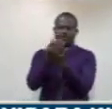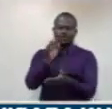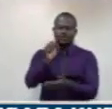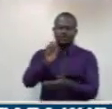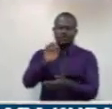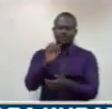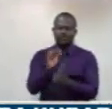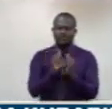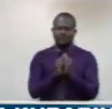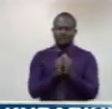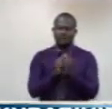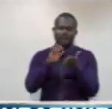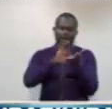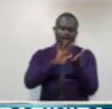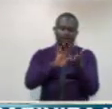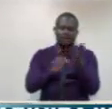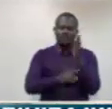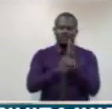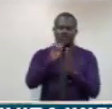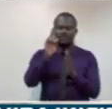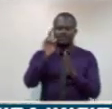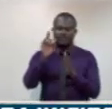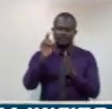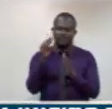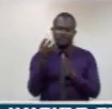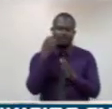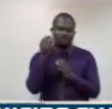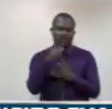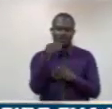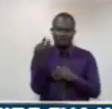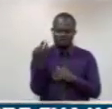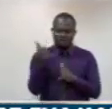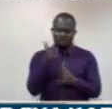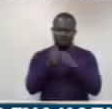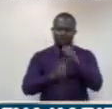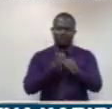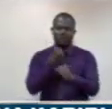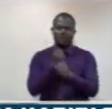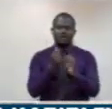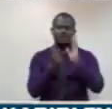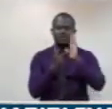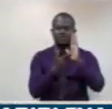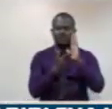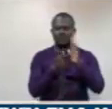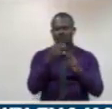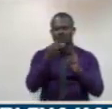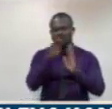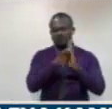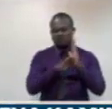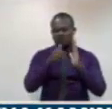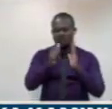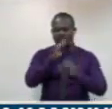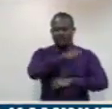Farije. Baratwandikiye ku itariki enye z'ukwezi kwa gatatu muri uyu mwaka batugaragariza urutonde rwabo